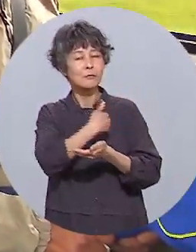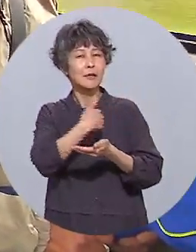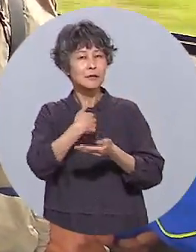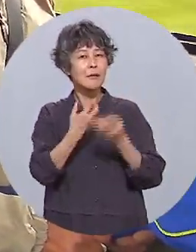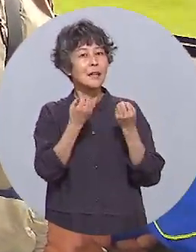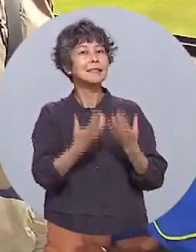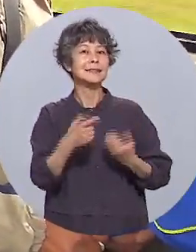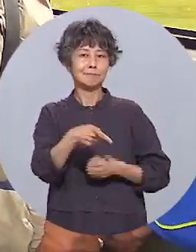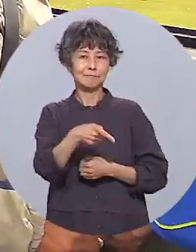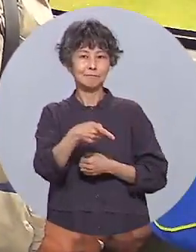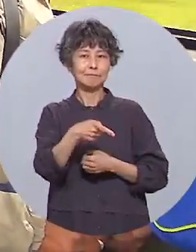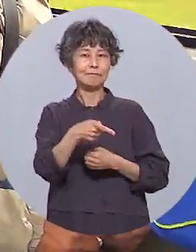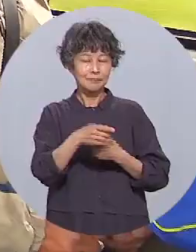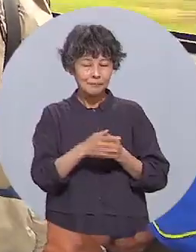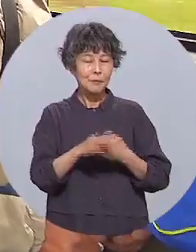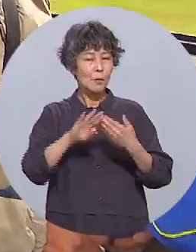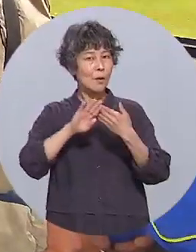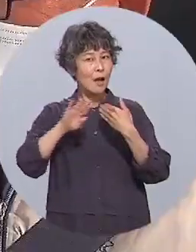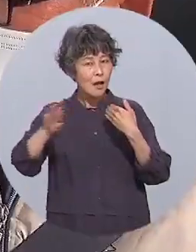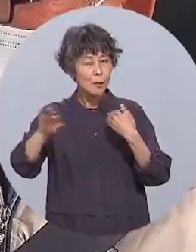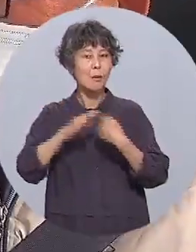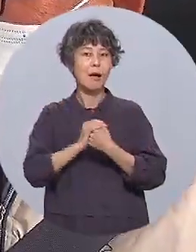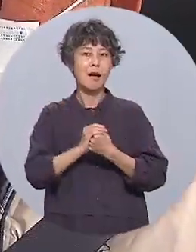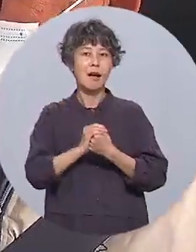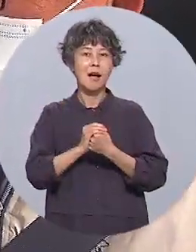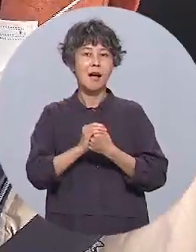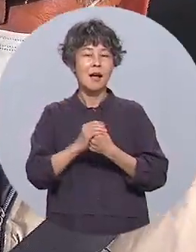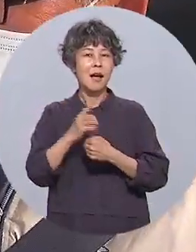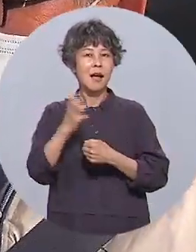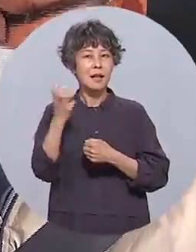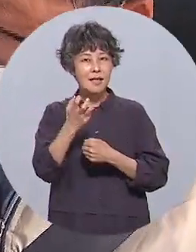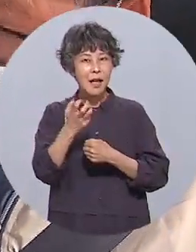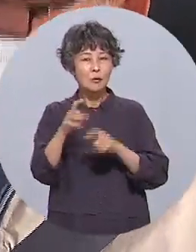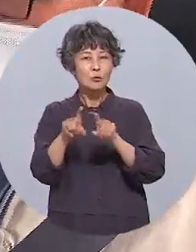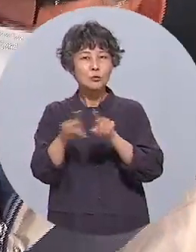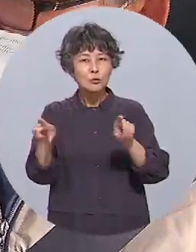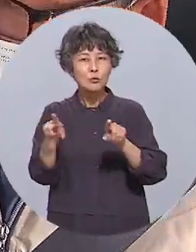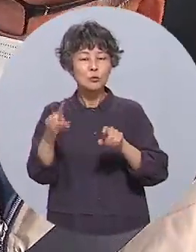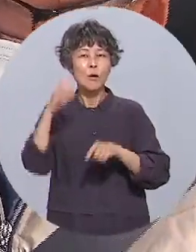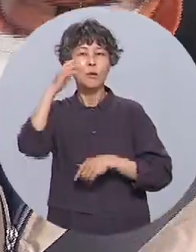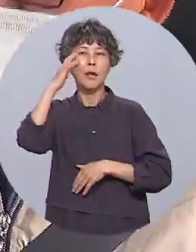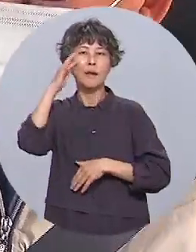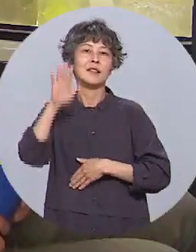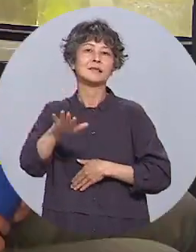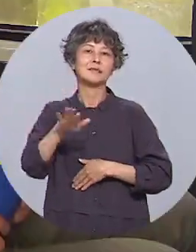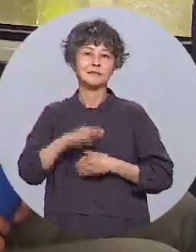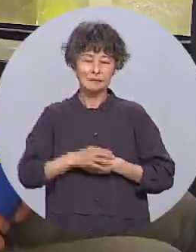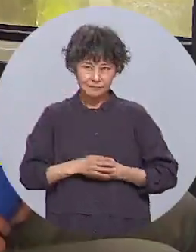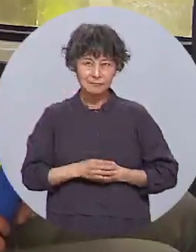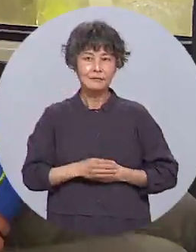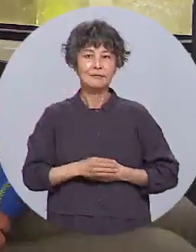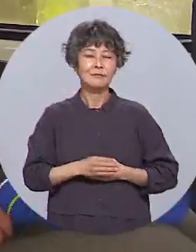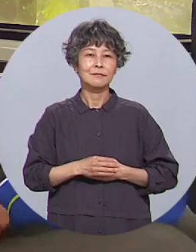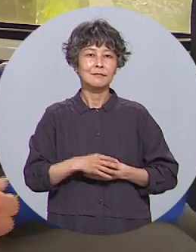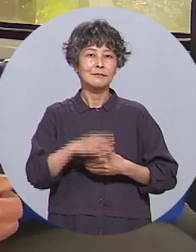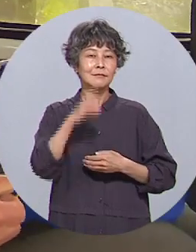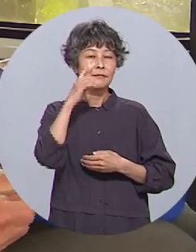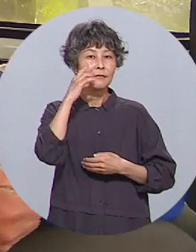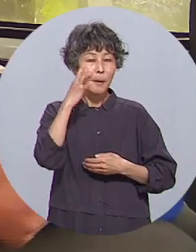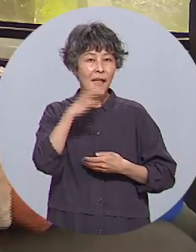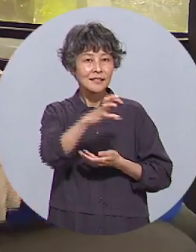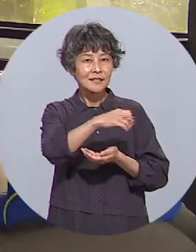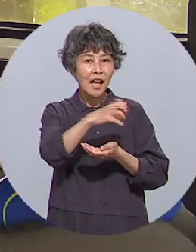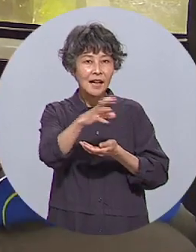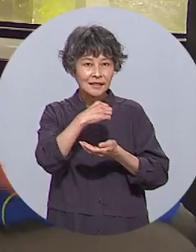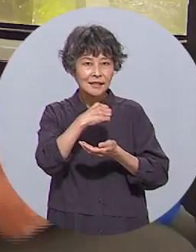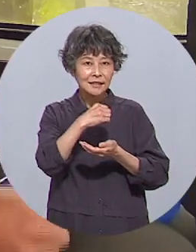5月末と5月、収穫時期が3月から4月、5月いっぱいぐらいまでのが大体新玉ねぎ。それ以降は玉が硬い玉ねぎなんですね。玉ねぎ狩りとかいう